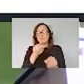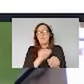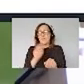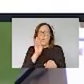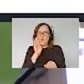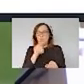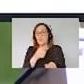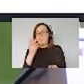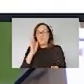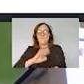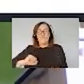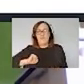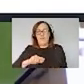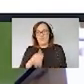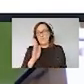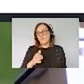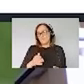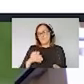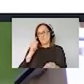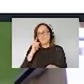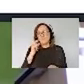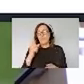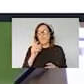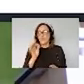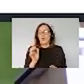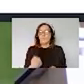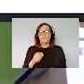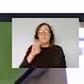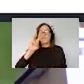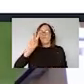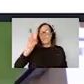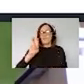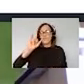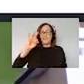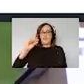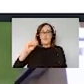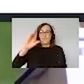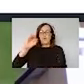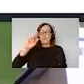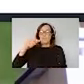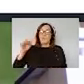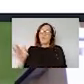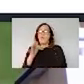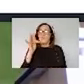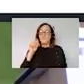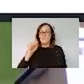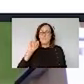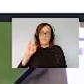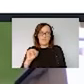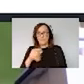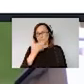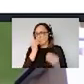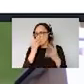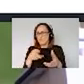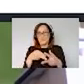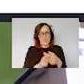spodoba. Także gwarantuję, że się Państwu spodoba. To jest Whiteboard FI i drodzy Państwo, super narzędzie